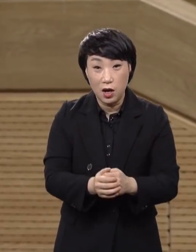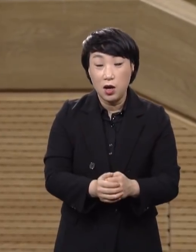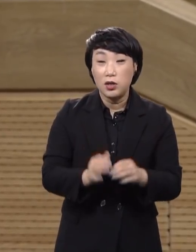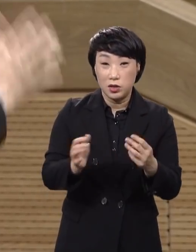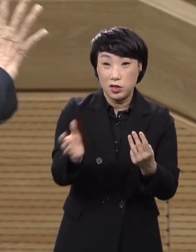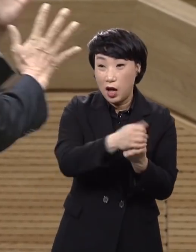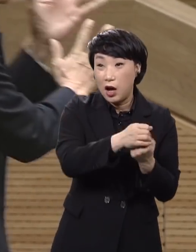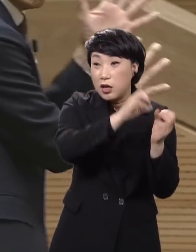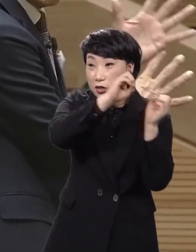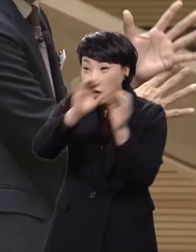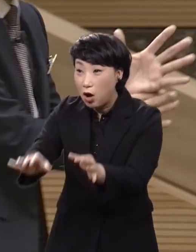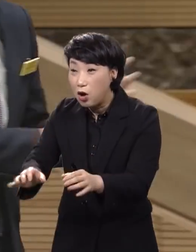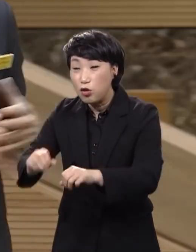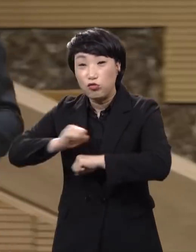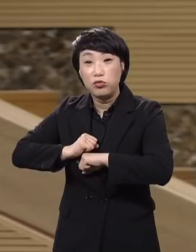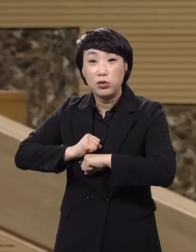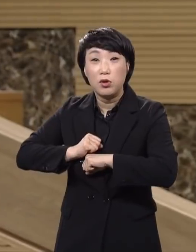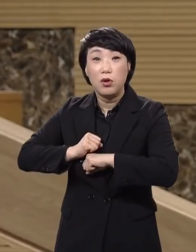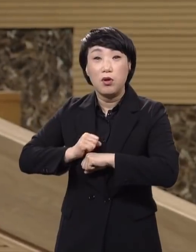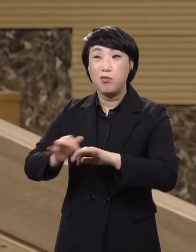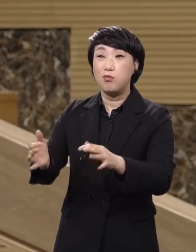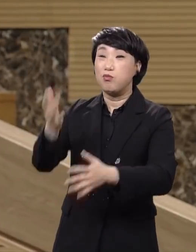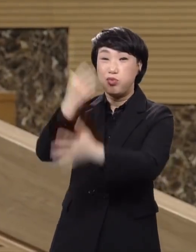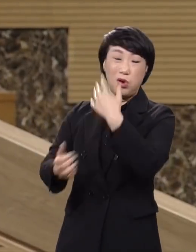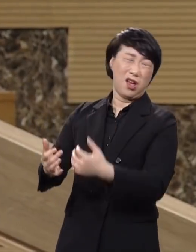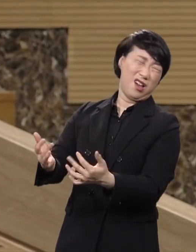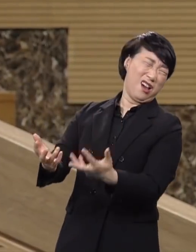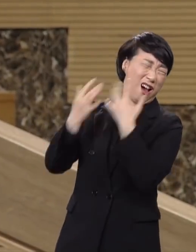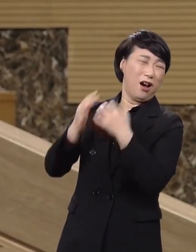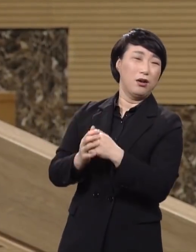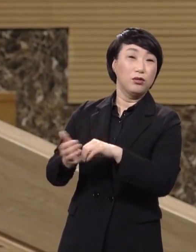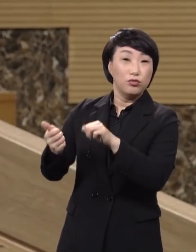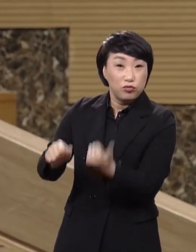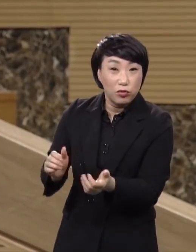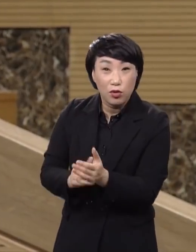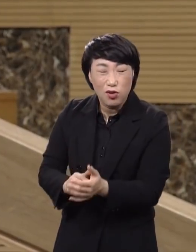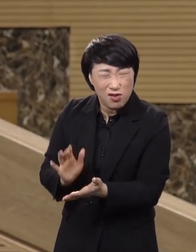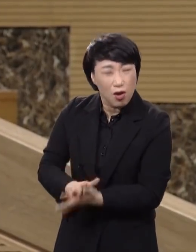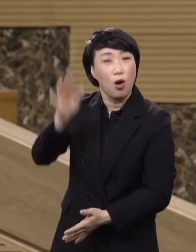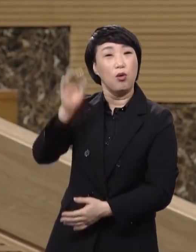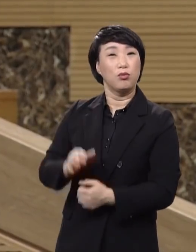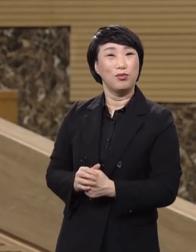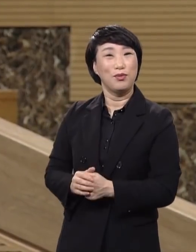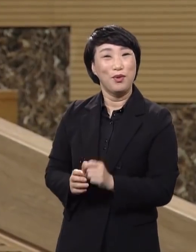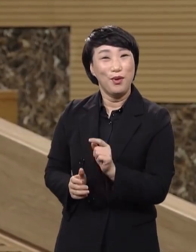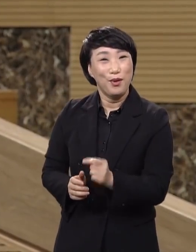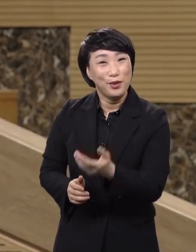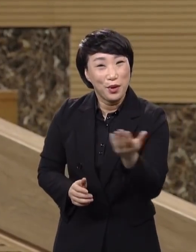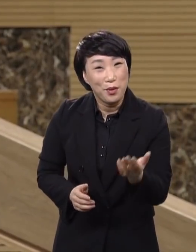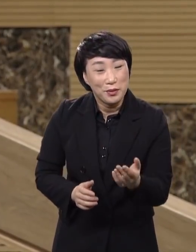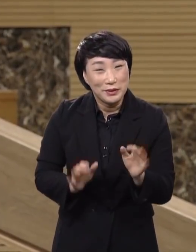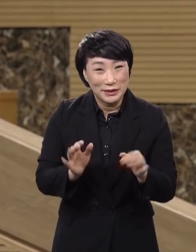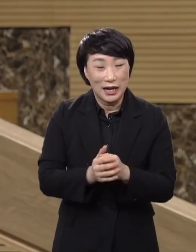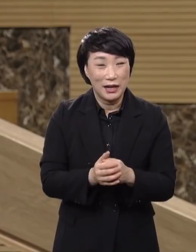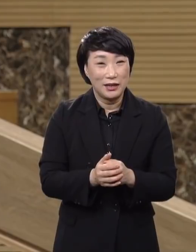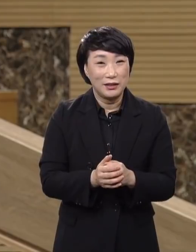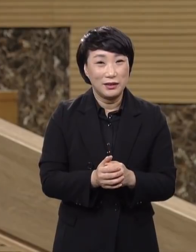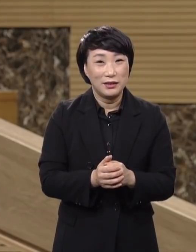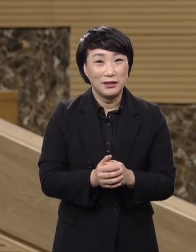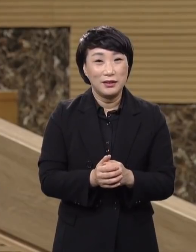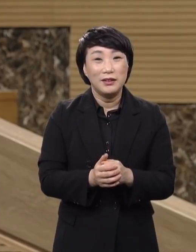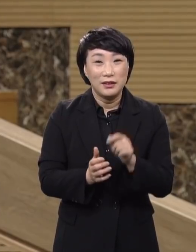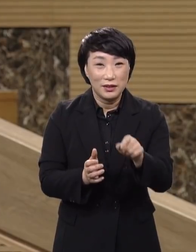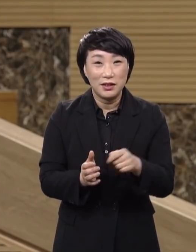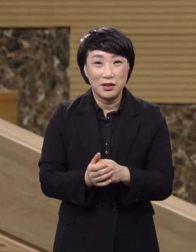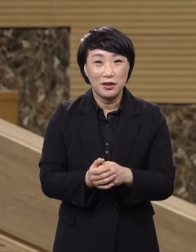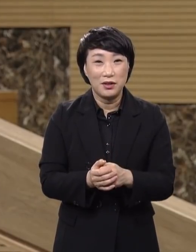집어넣으려고 집어던진 장정들은 불에 다 죽어버렸어요. 얼마나 뜨거운지. 예, 다니엘을 불에서 꺼내놓고